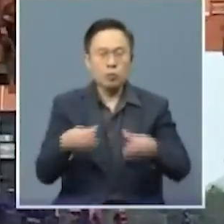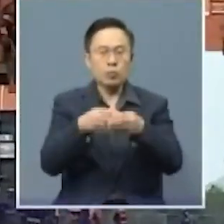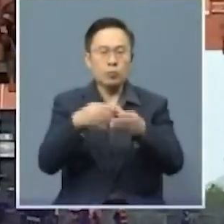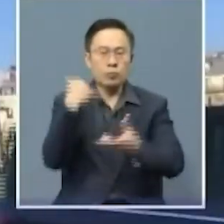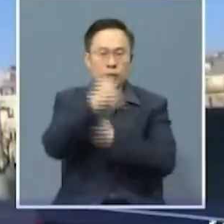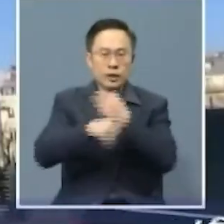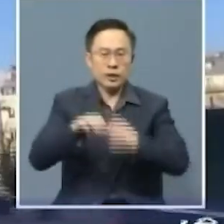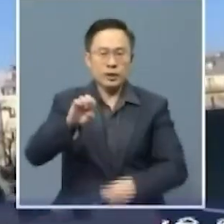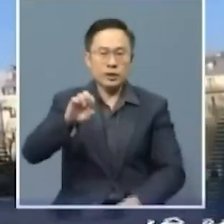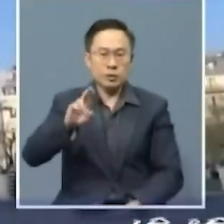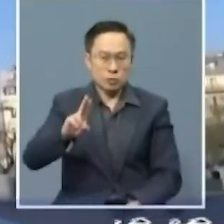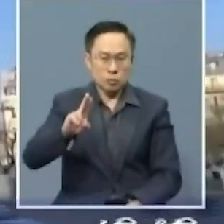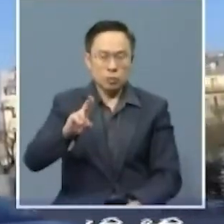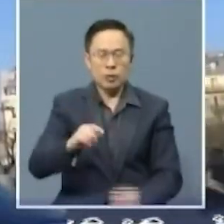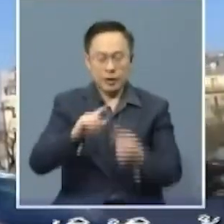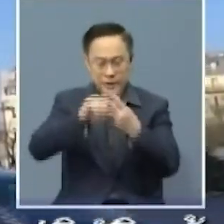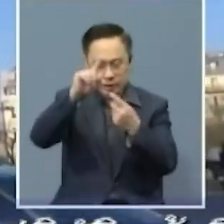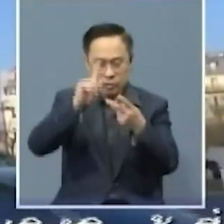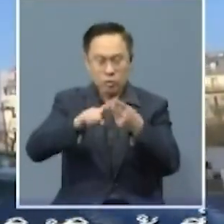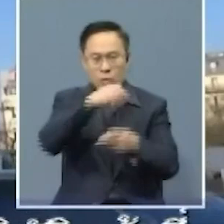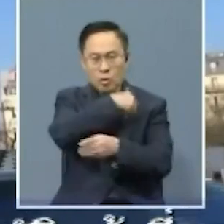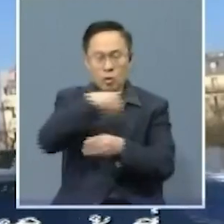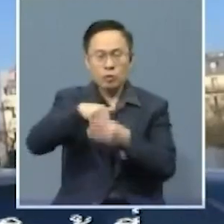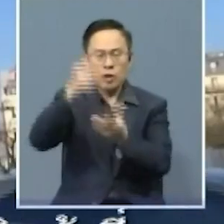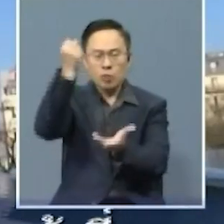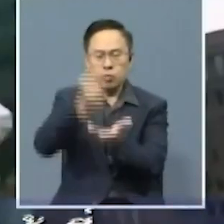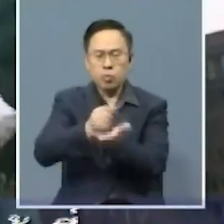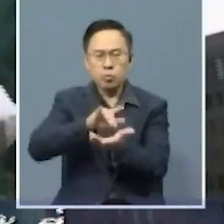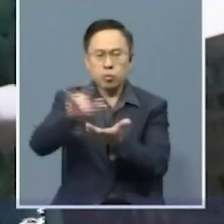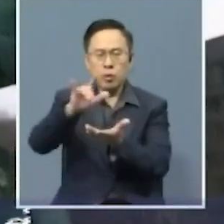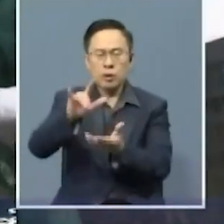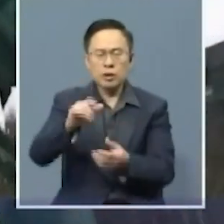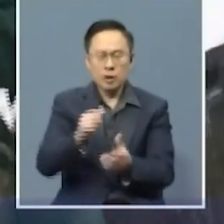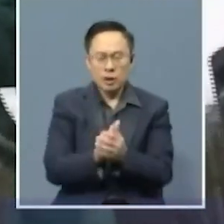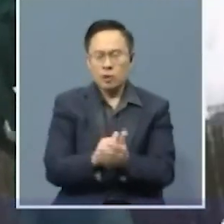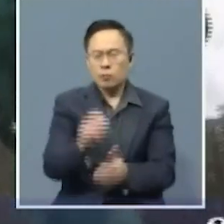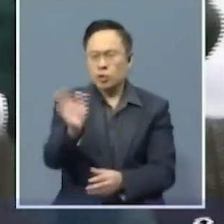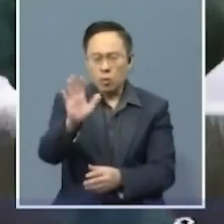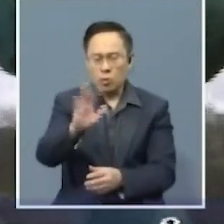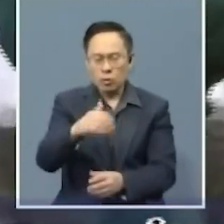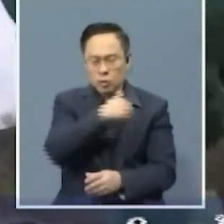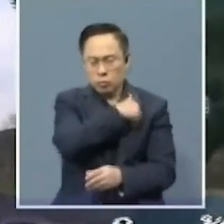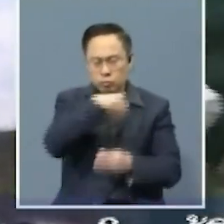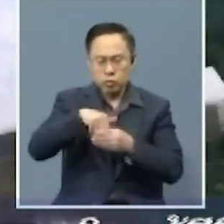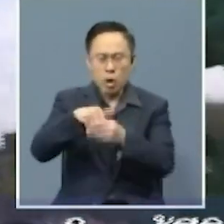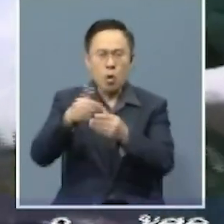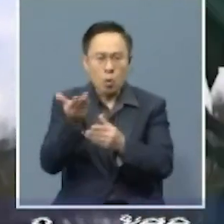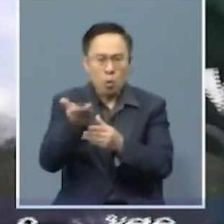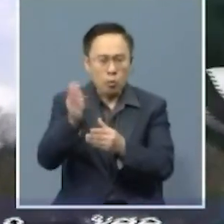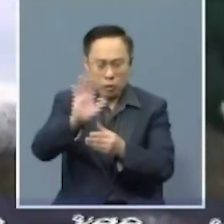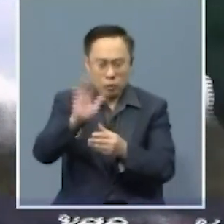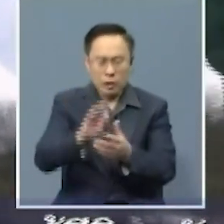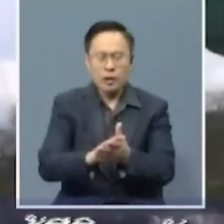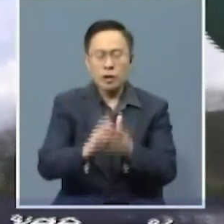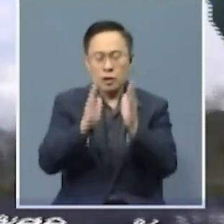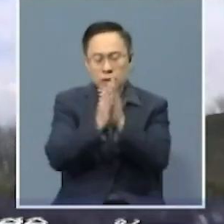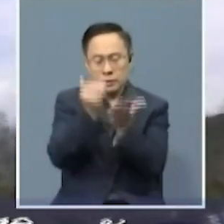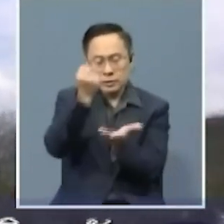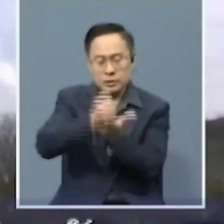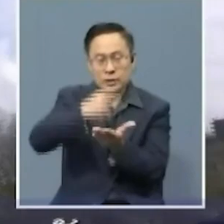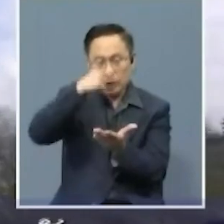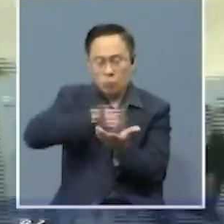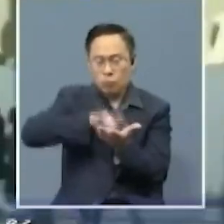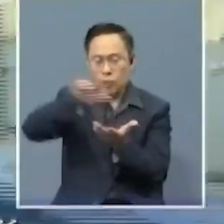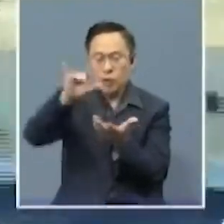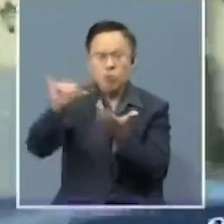ปและการยกเว้นวีซ่าเชงเก้นสำหรับหนังสือเดินทางบุคคลธรรมดาของไทยกับสหภาพยุโรปซึ่งจ